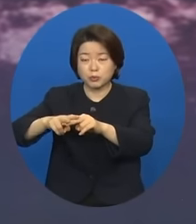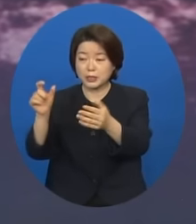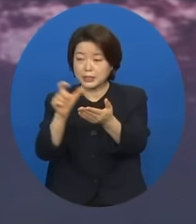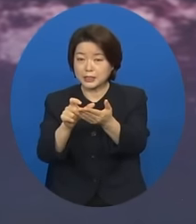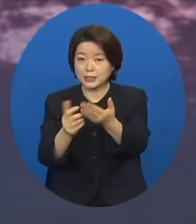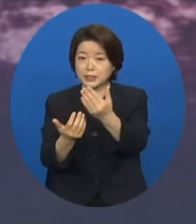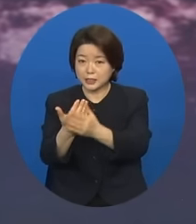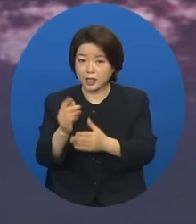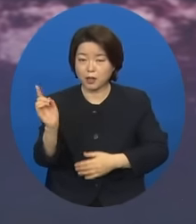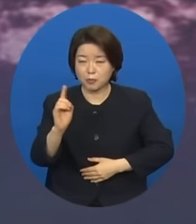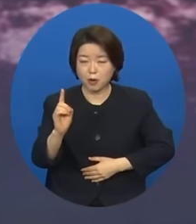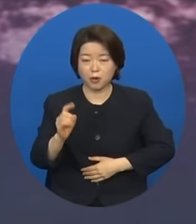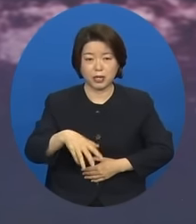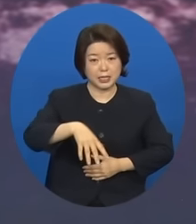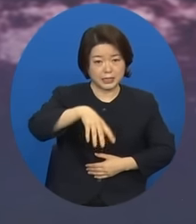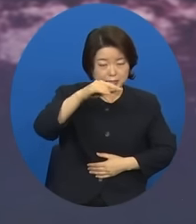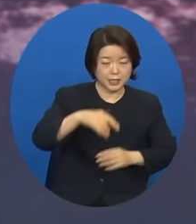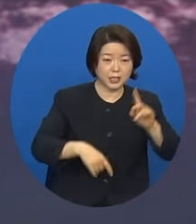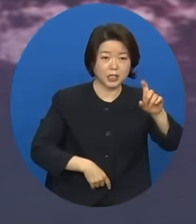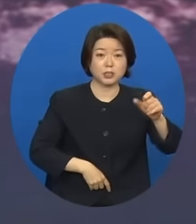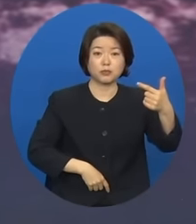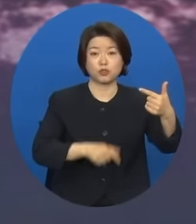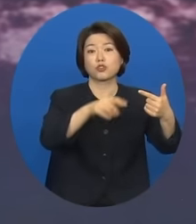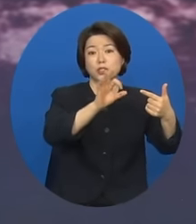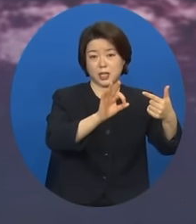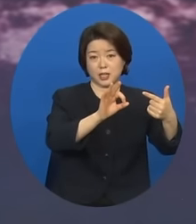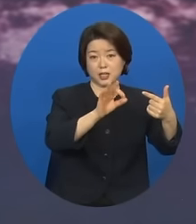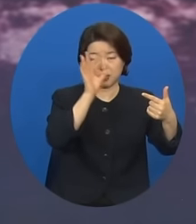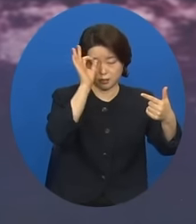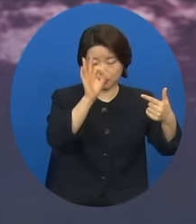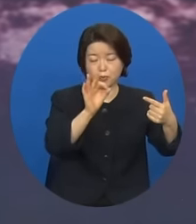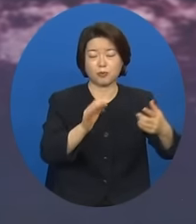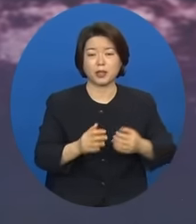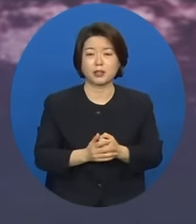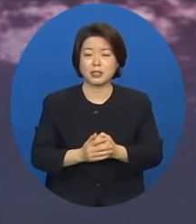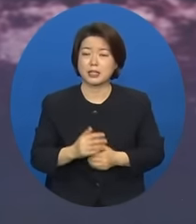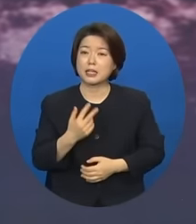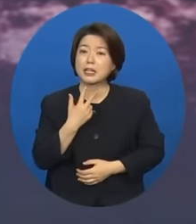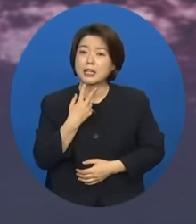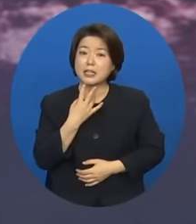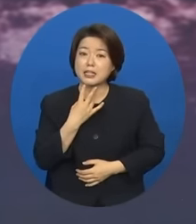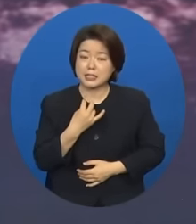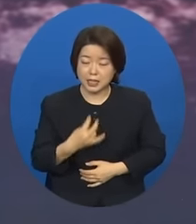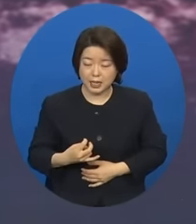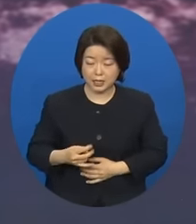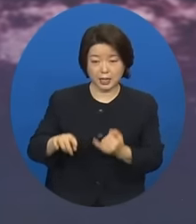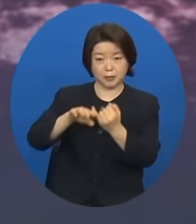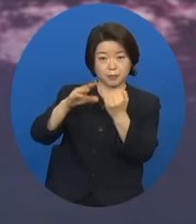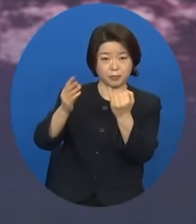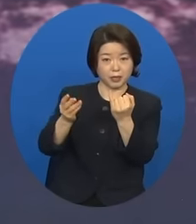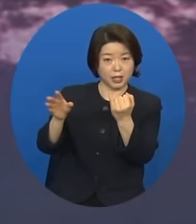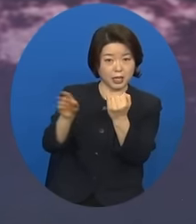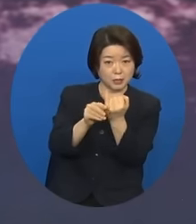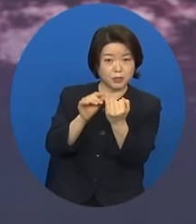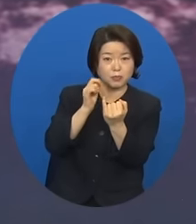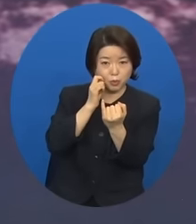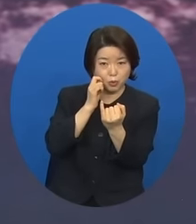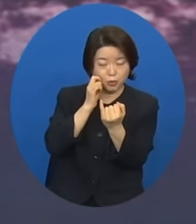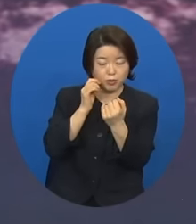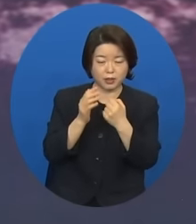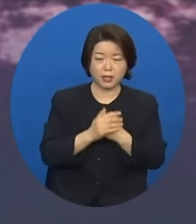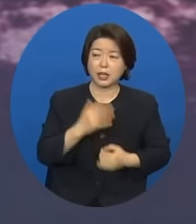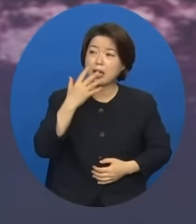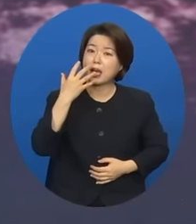않았지만 창세기 16장 있니다 거기에 보면 사라가 임신을 하지 못하니까 아 아브라함과 하갈